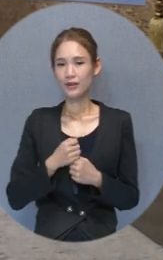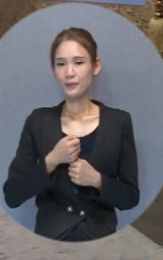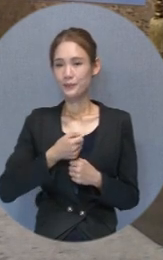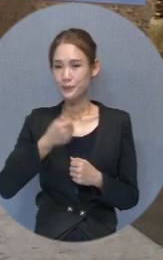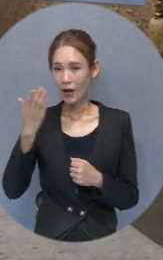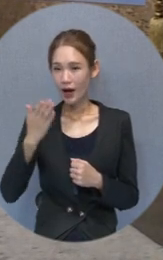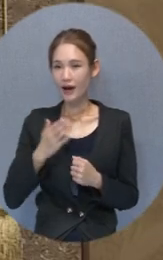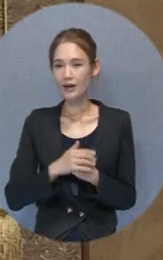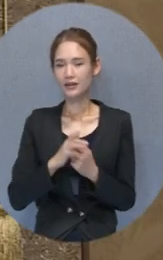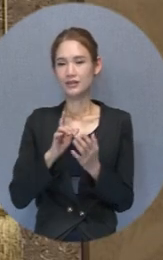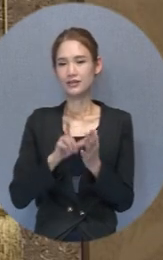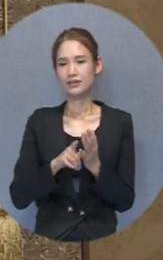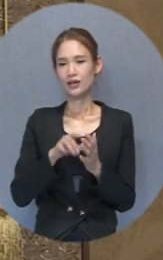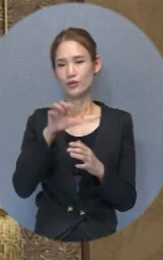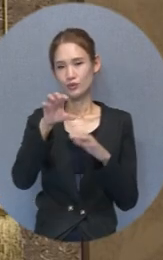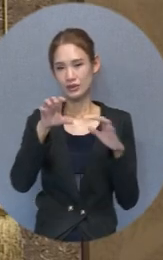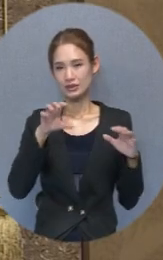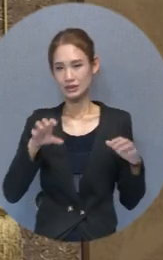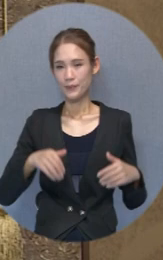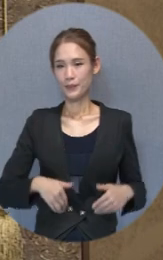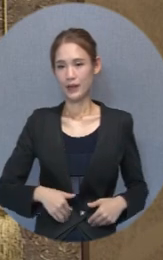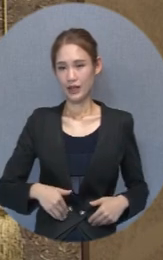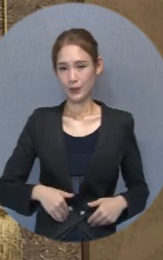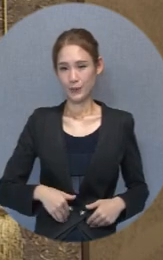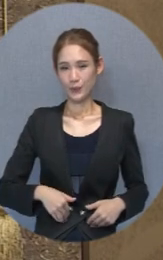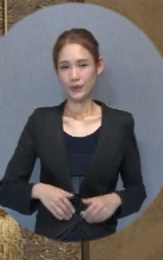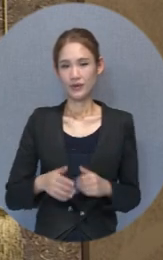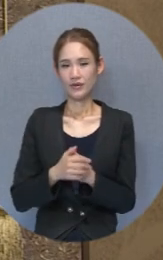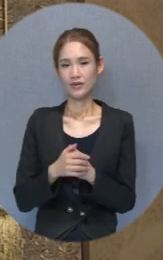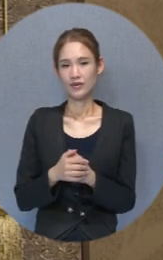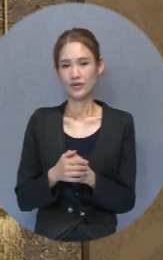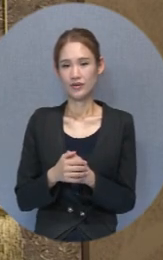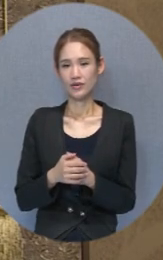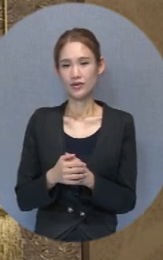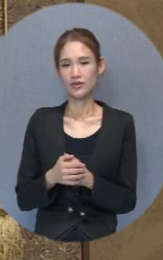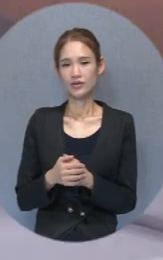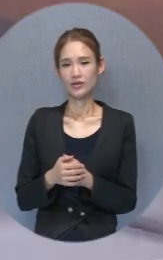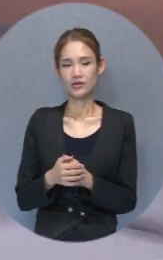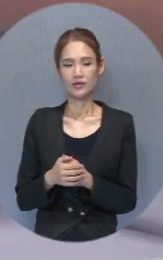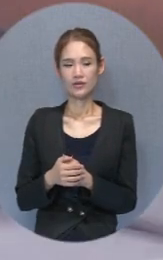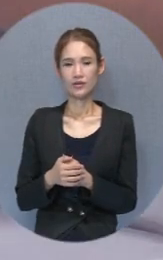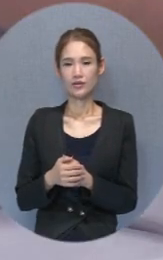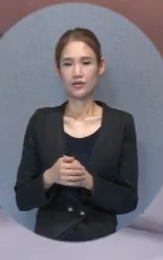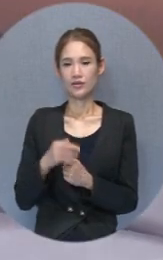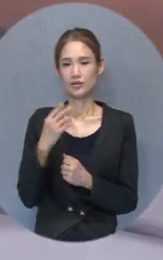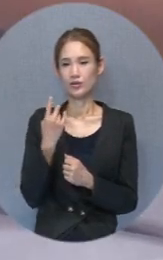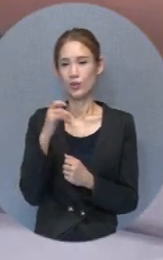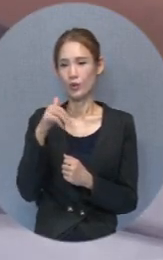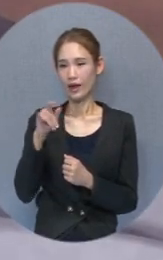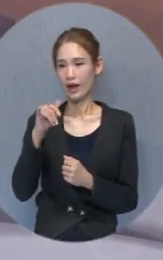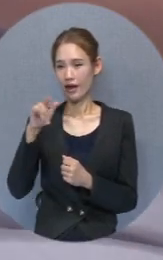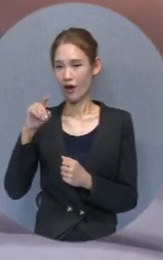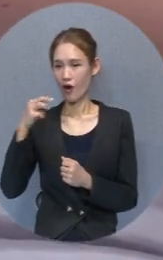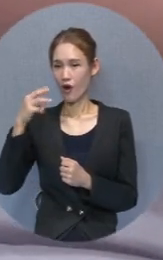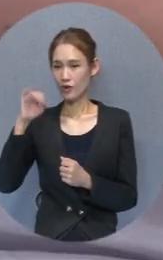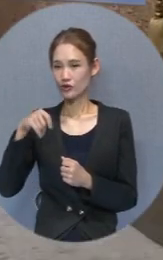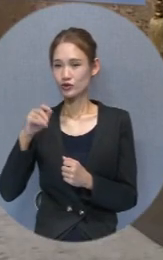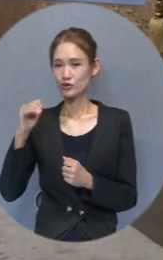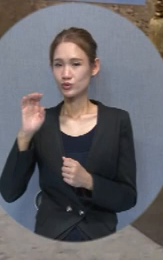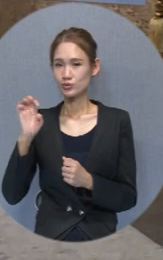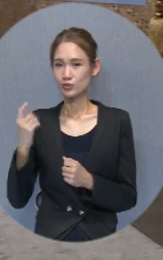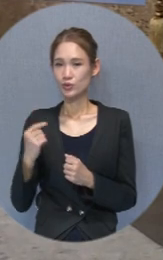아이들이 위치를 알아야 되기 때문에 위치를 알아야 되고 그리고 이제 이 도개걸림모라는 그